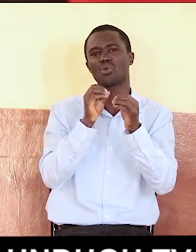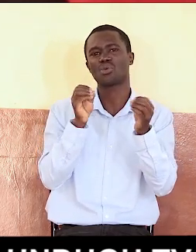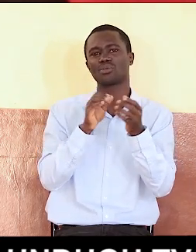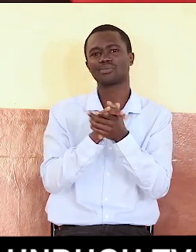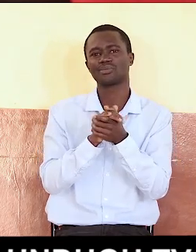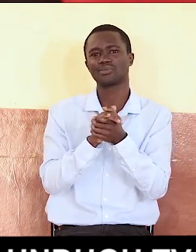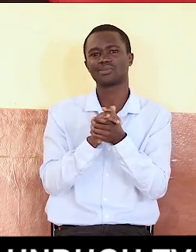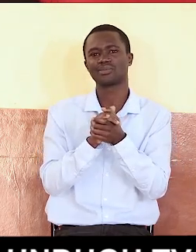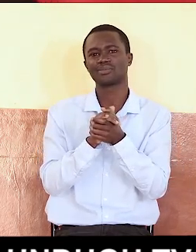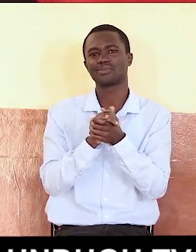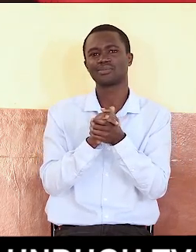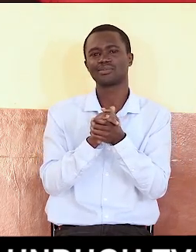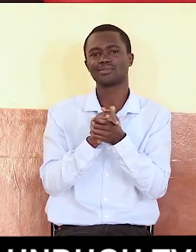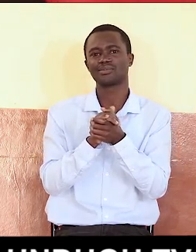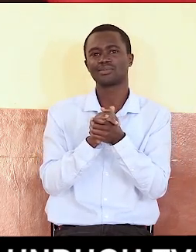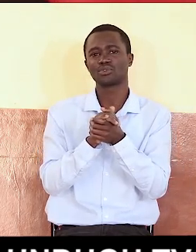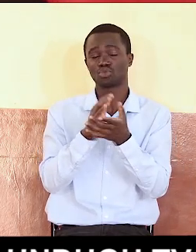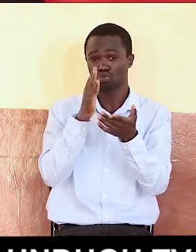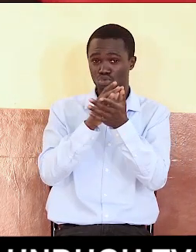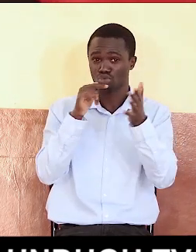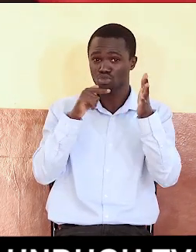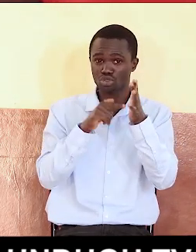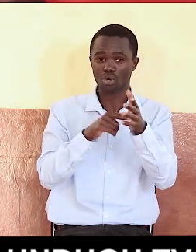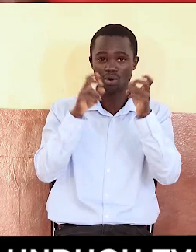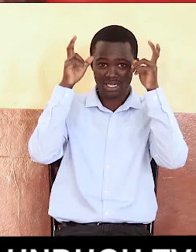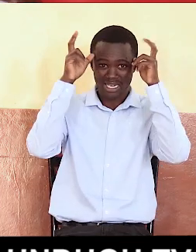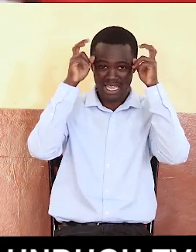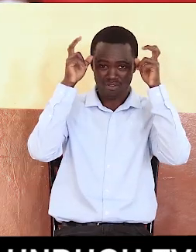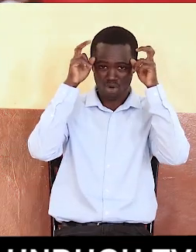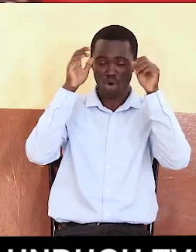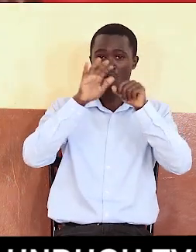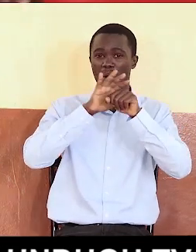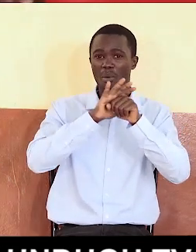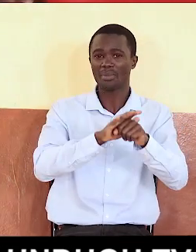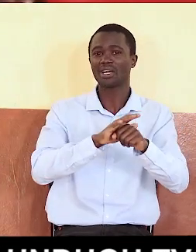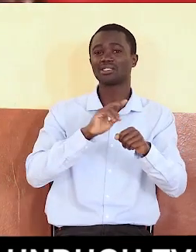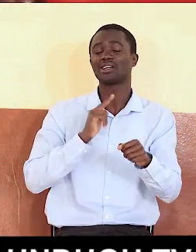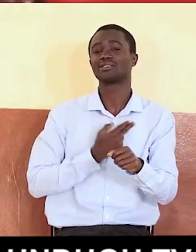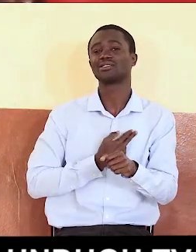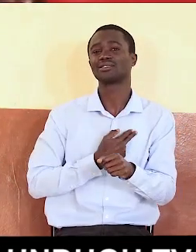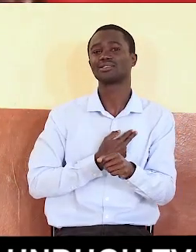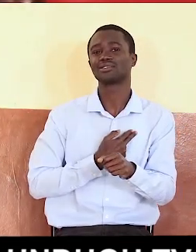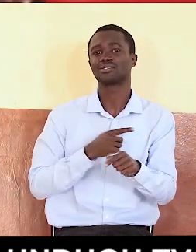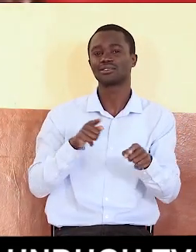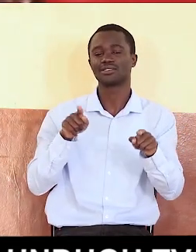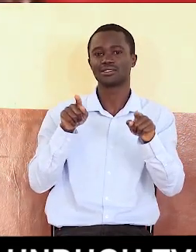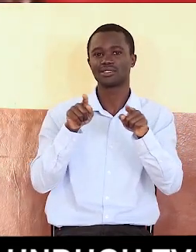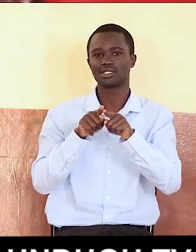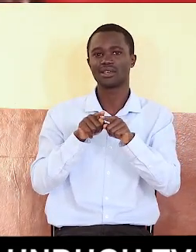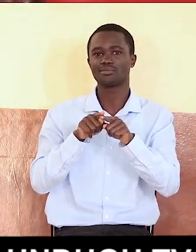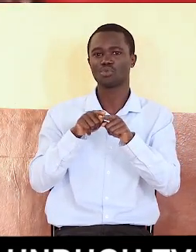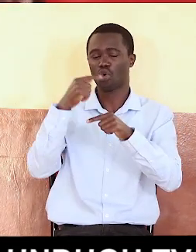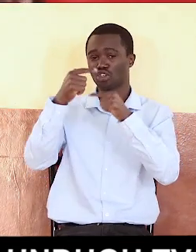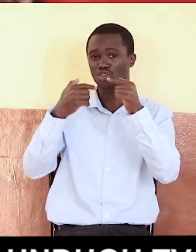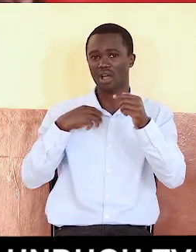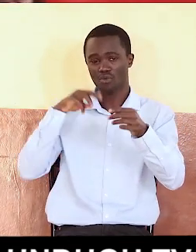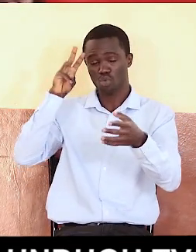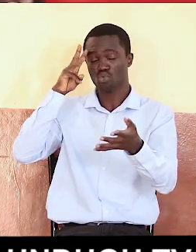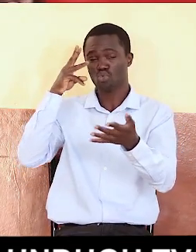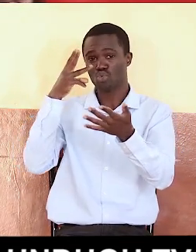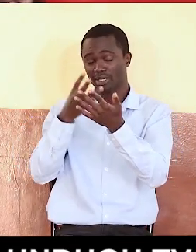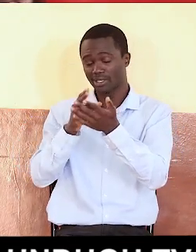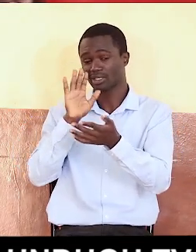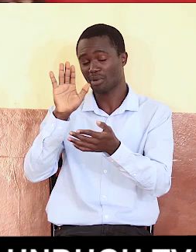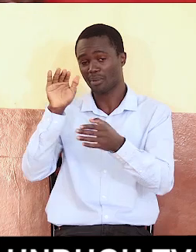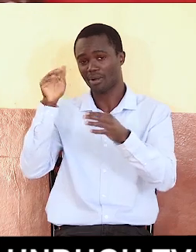mwovu shetani angali anaendelea kutudhurumu na kuendelea kuwa na mashahidi wake katikati